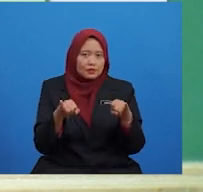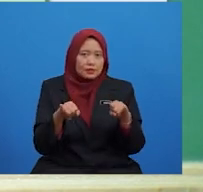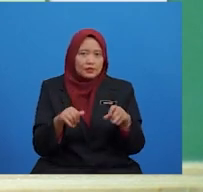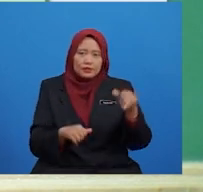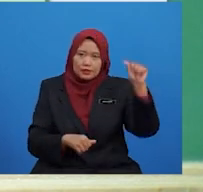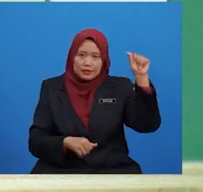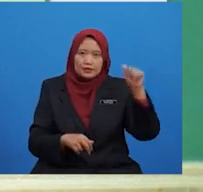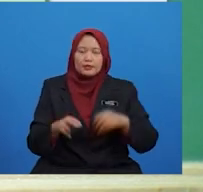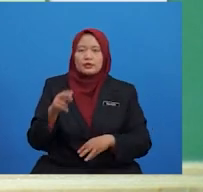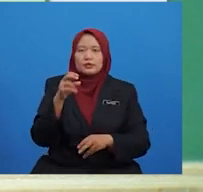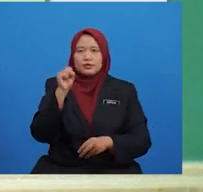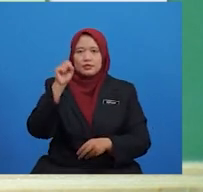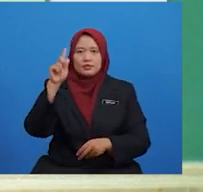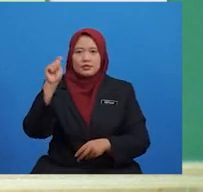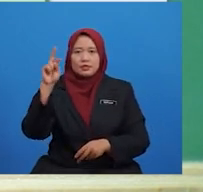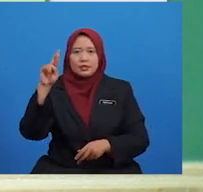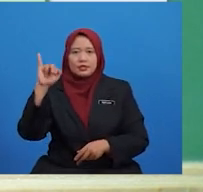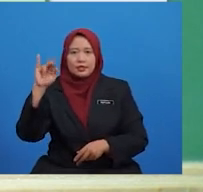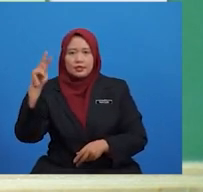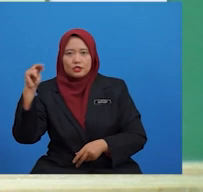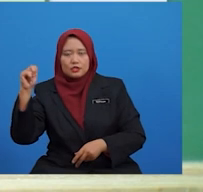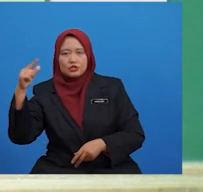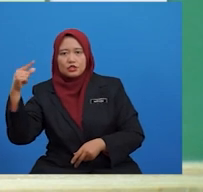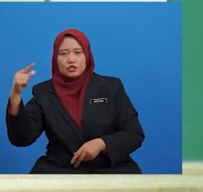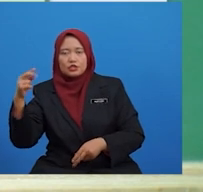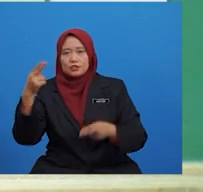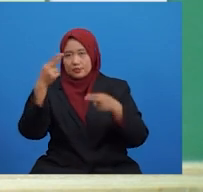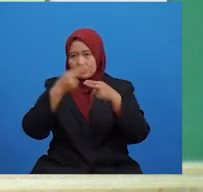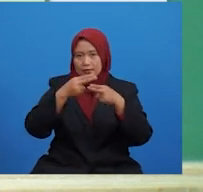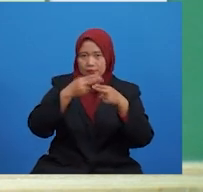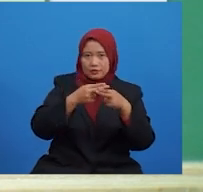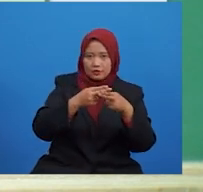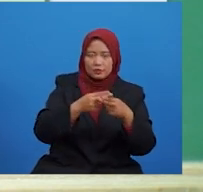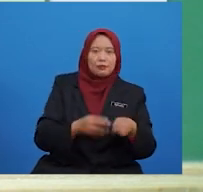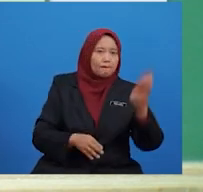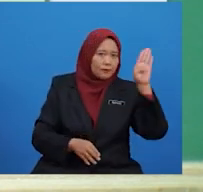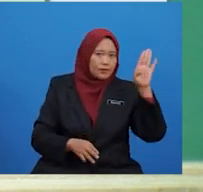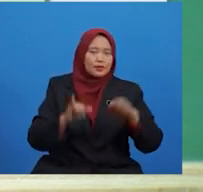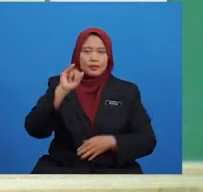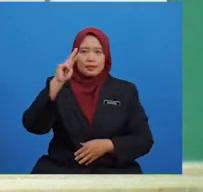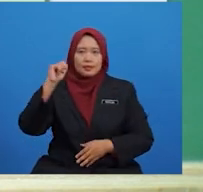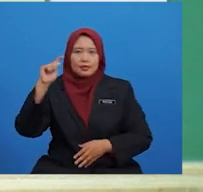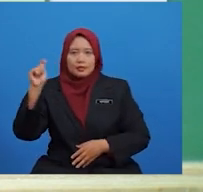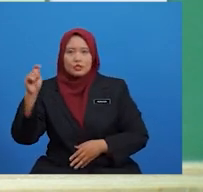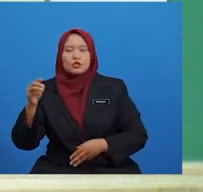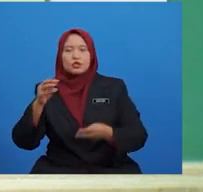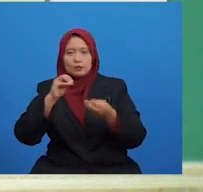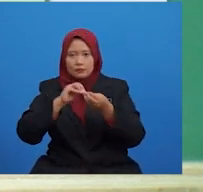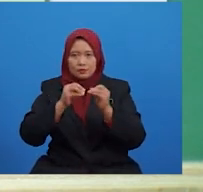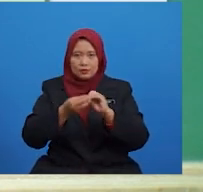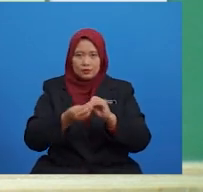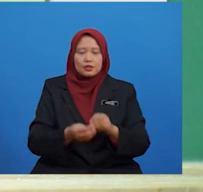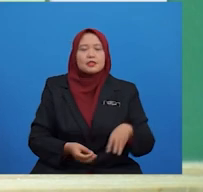ialah integer bilangan. Dan C ialah double harga.